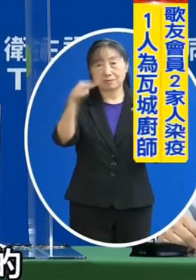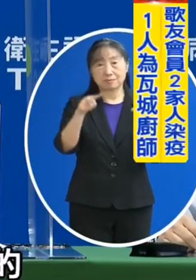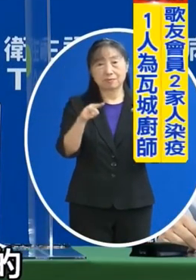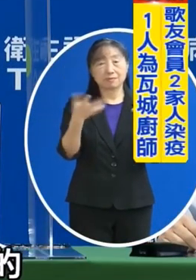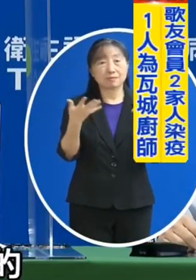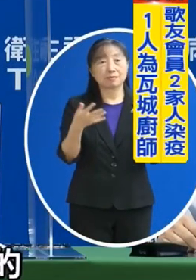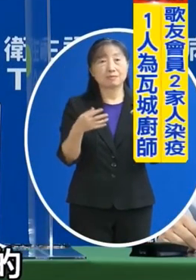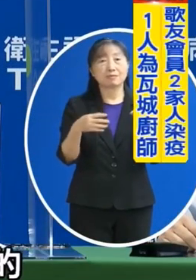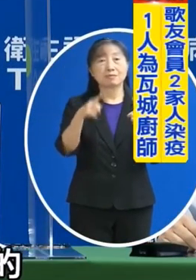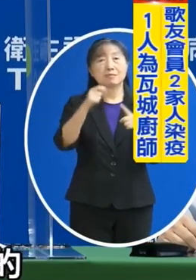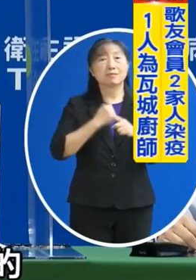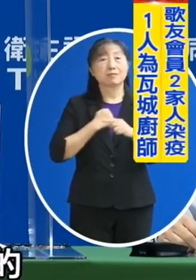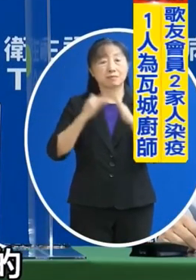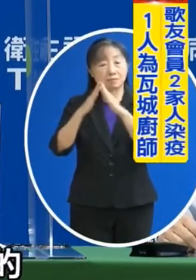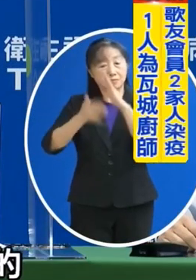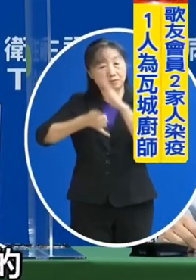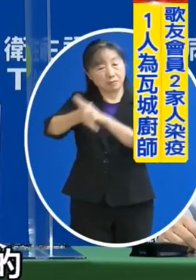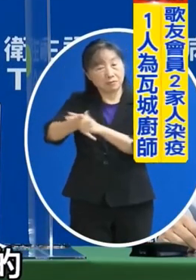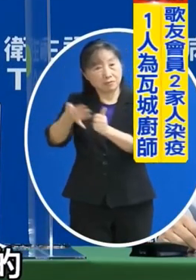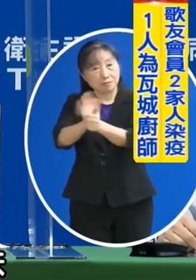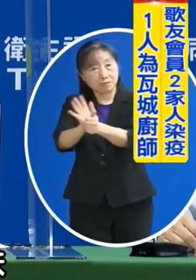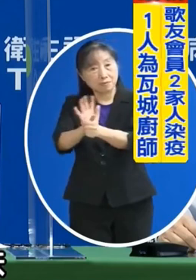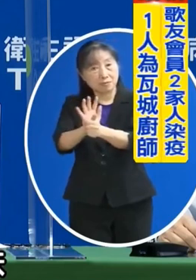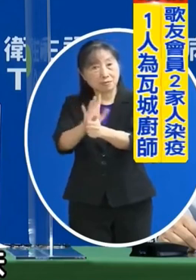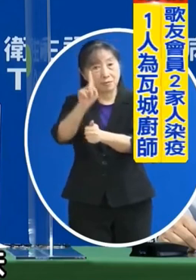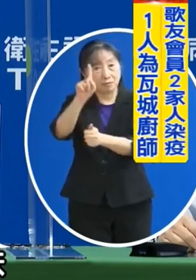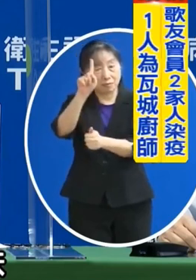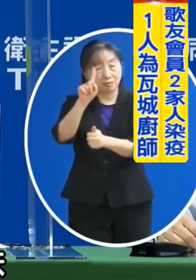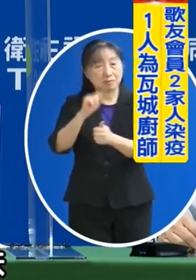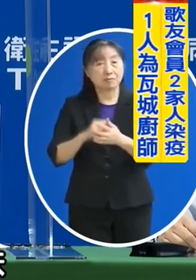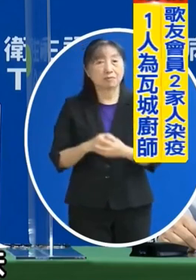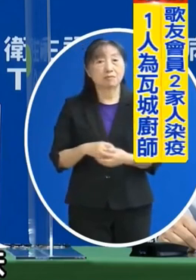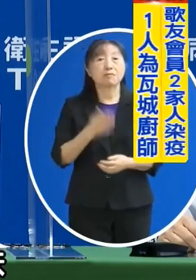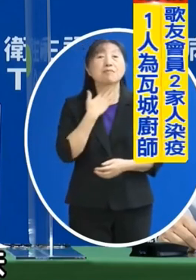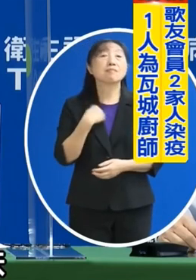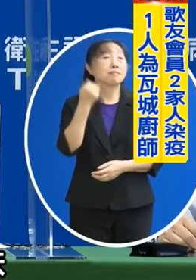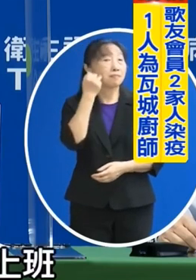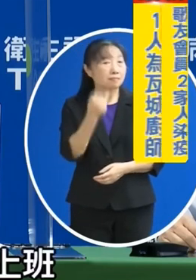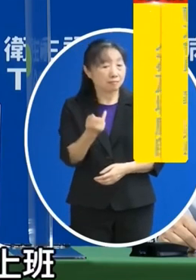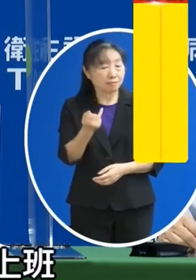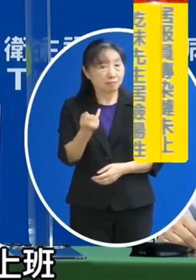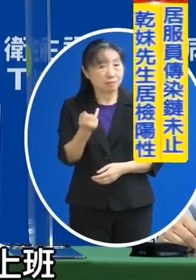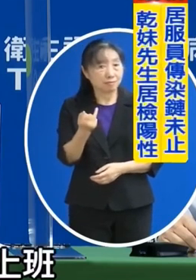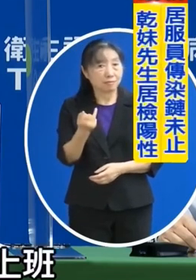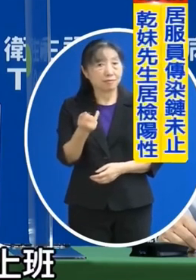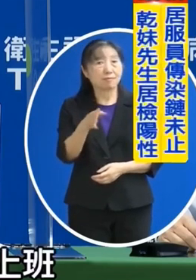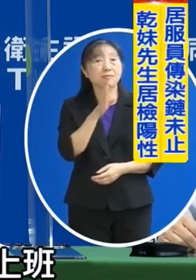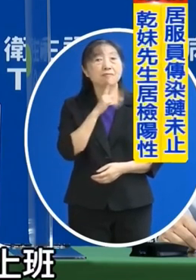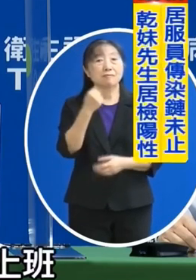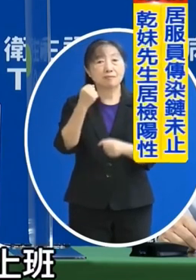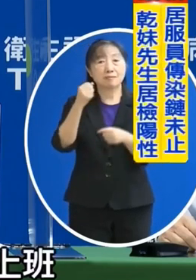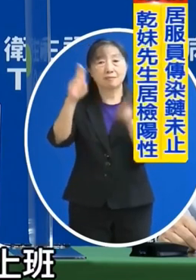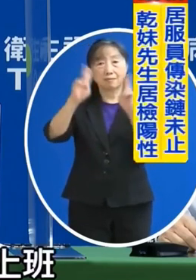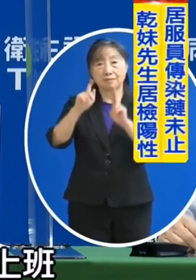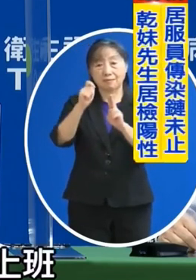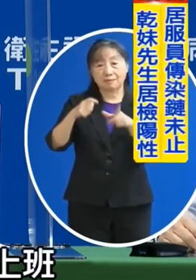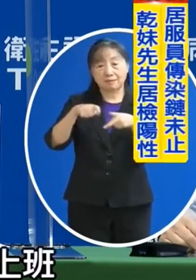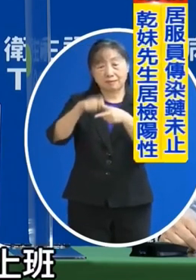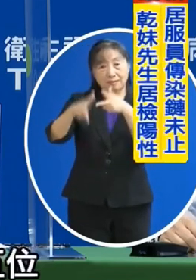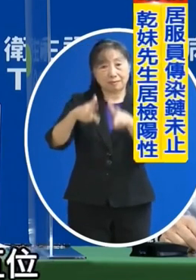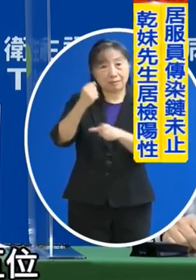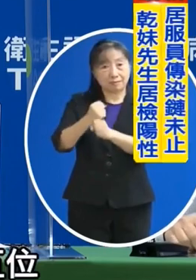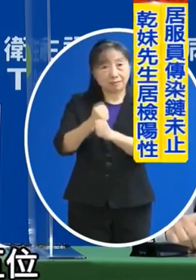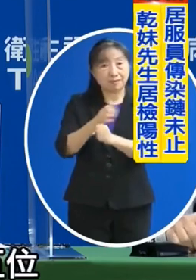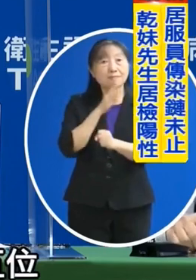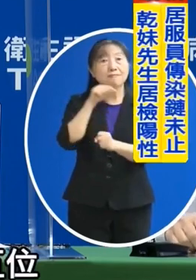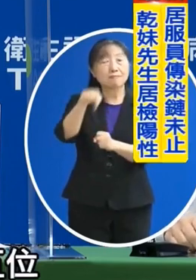道居服员的哈，他有一位干妹妹，那干妹妹在电子厂上班，那